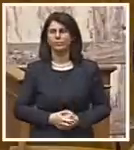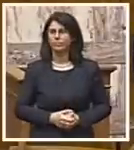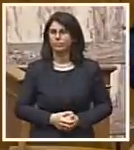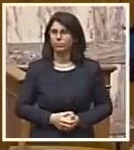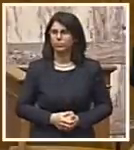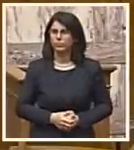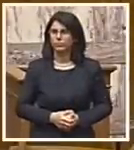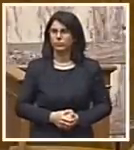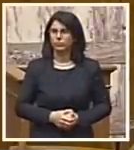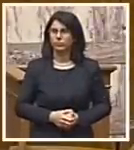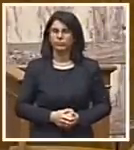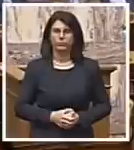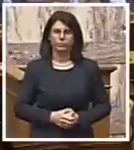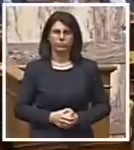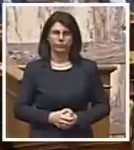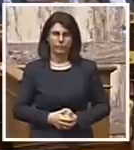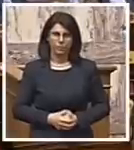κατάλαβα.